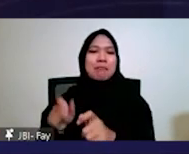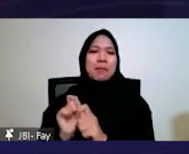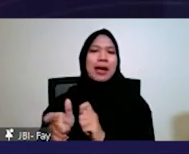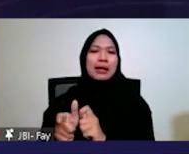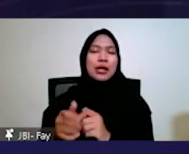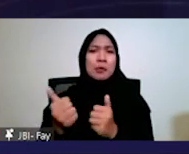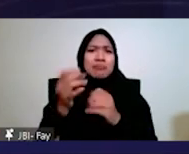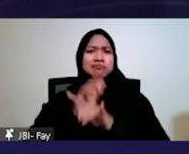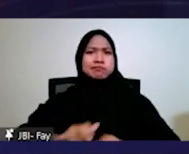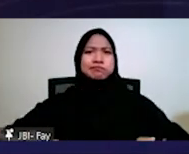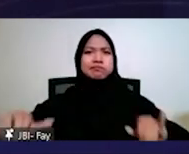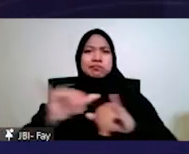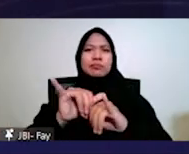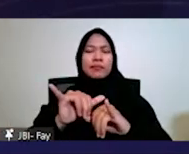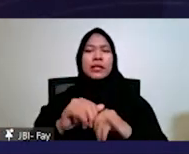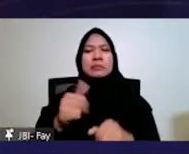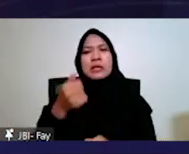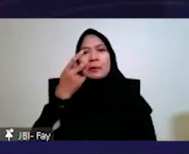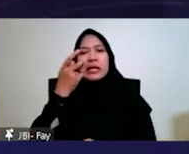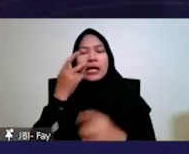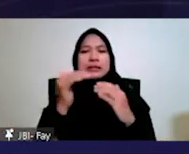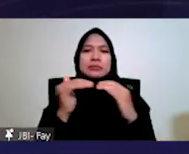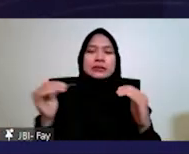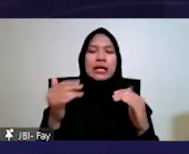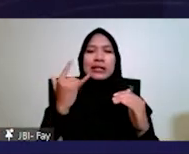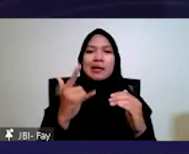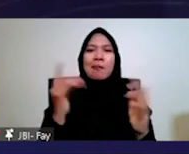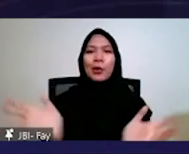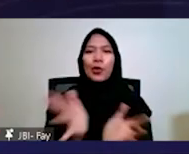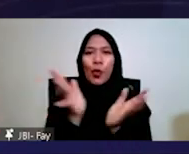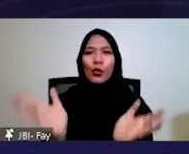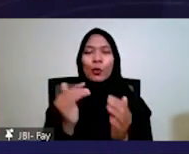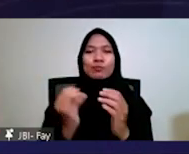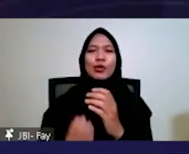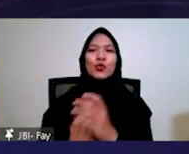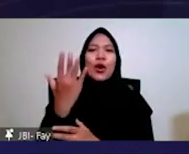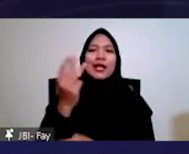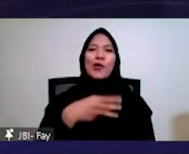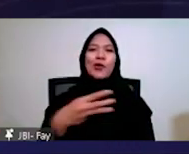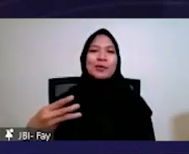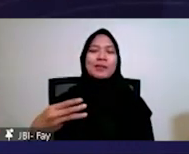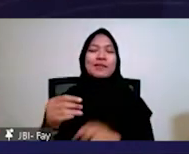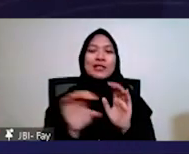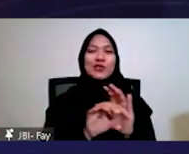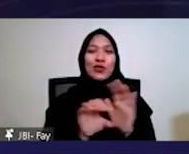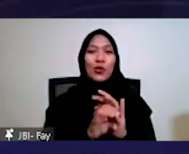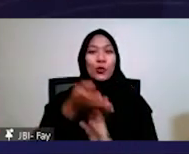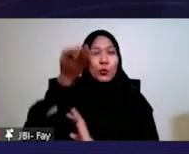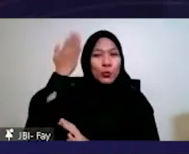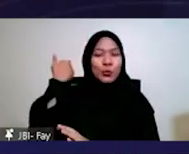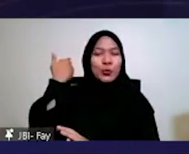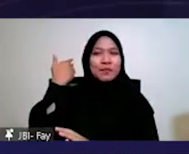bersama-sama menjaga sabra dan tetap mendorong pertumbuhan bisanya tempo hari